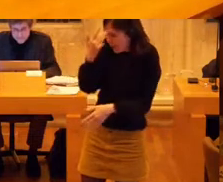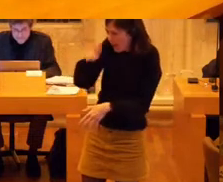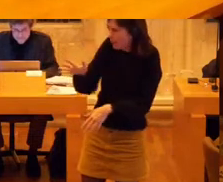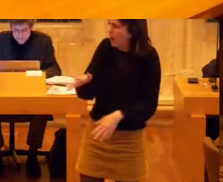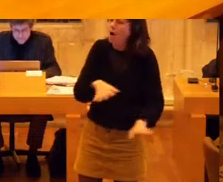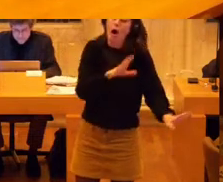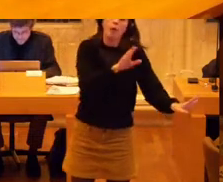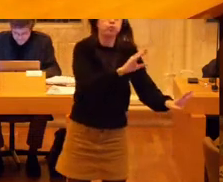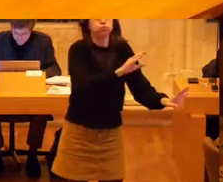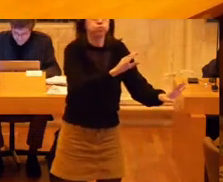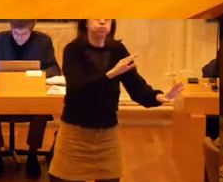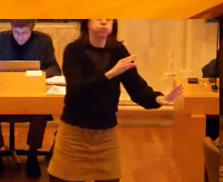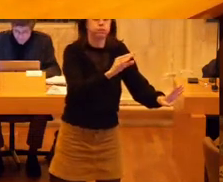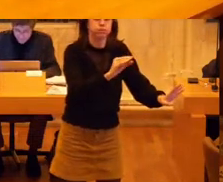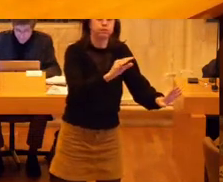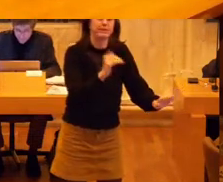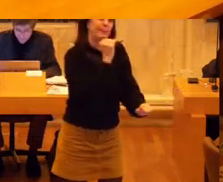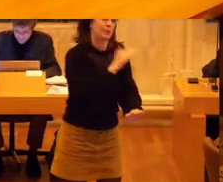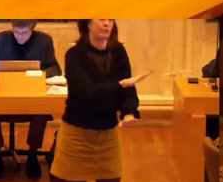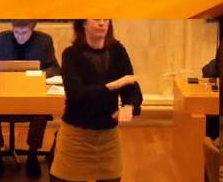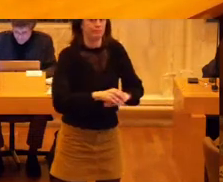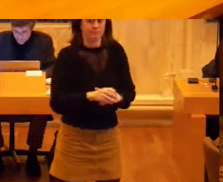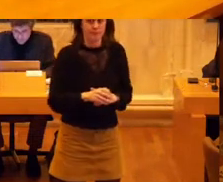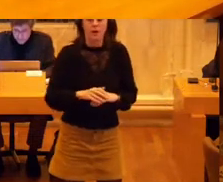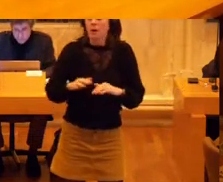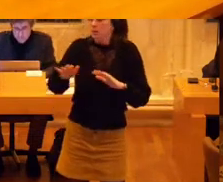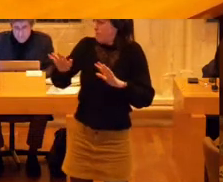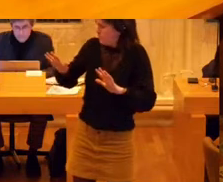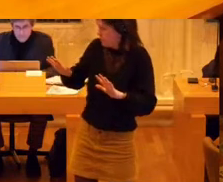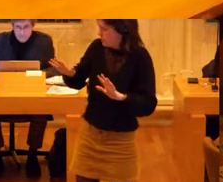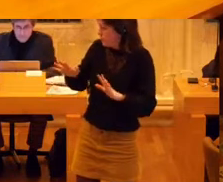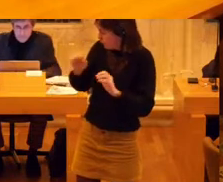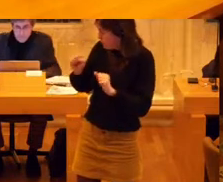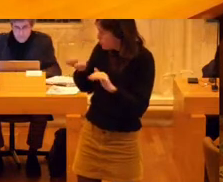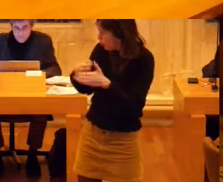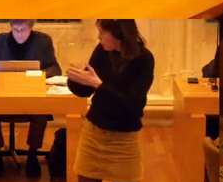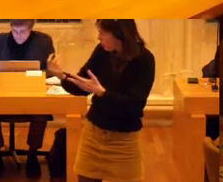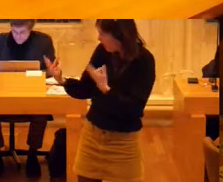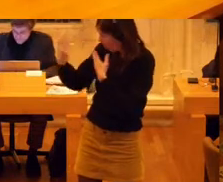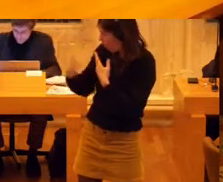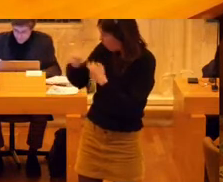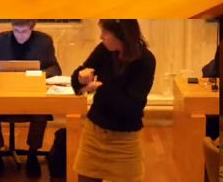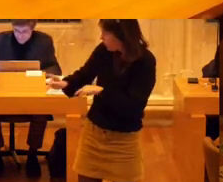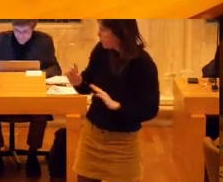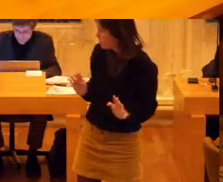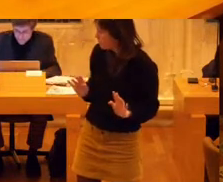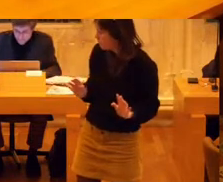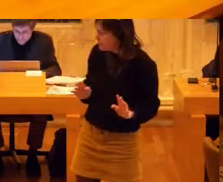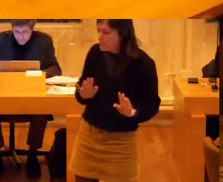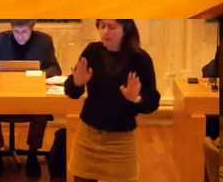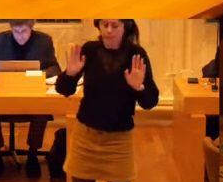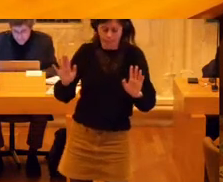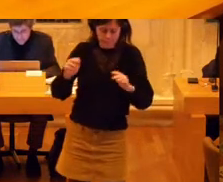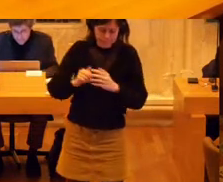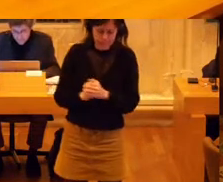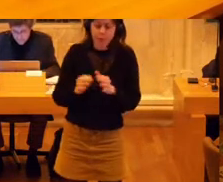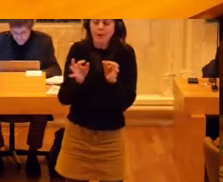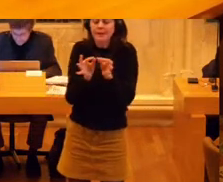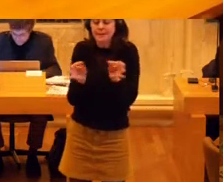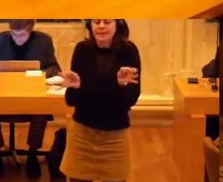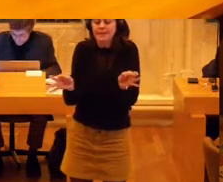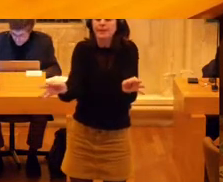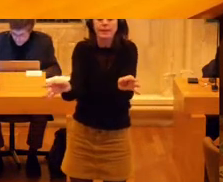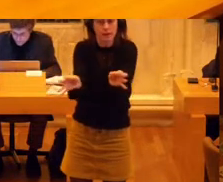allez, dépêchez-vous. Néanmoins, j'aimerais finir sans être interrompu. Donc, c'est un terrain